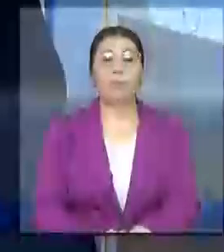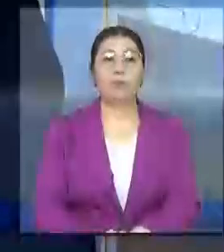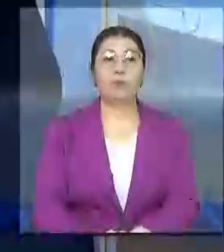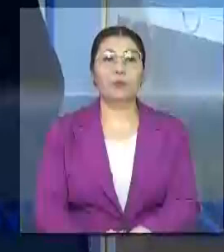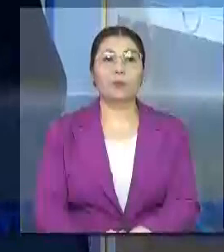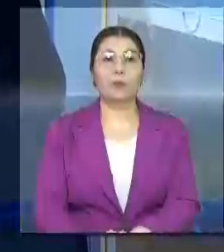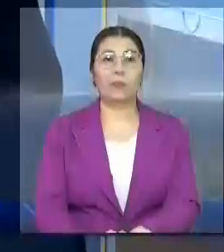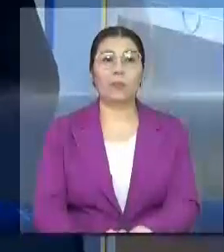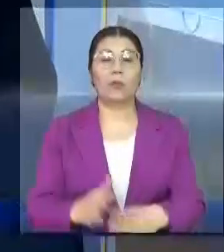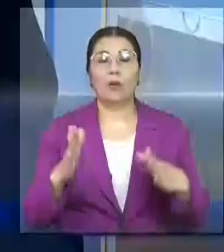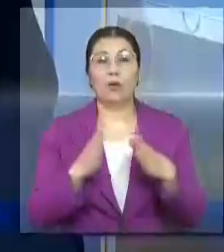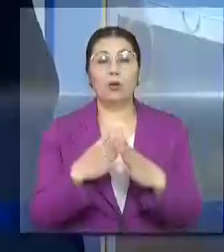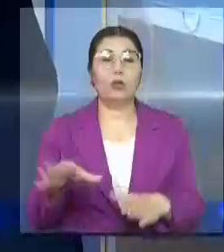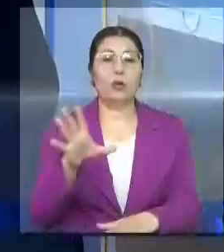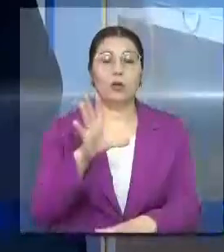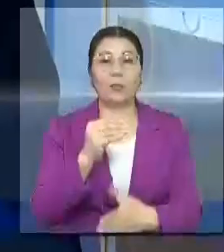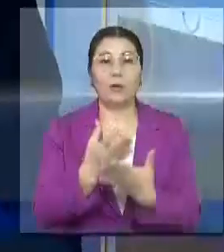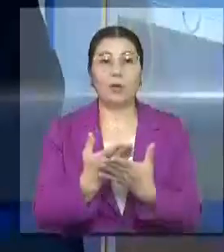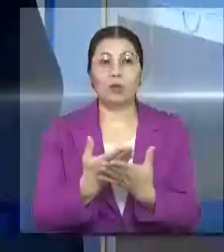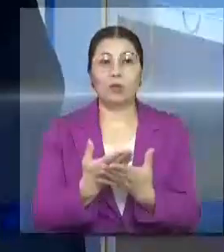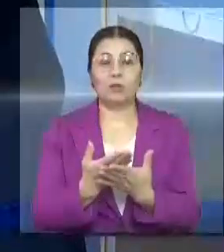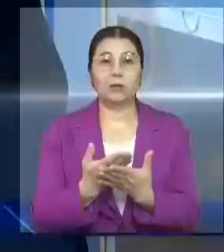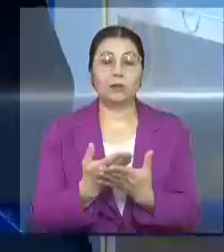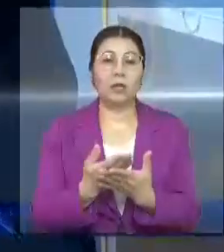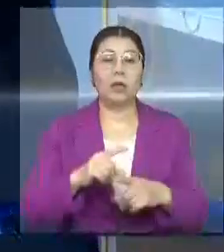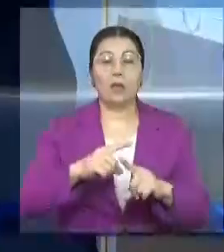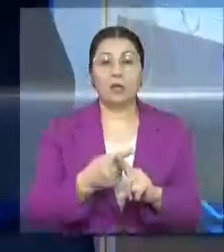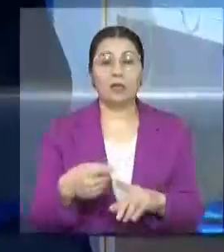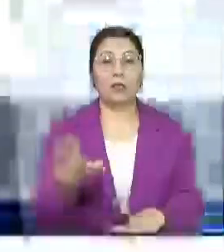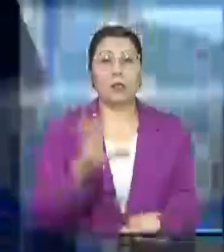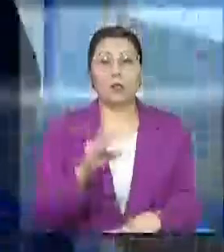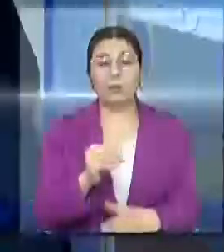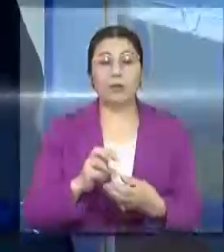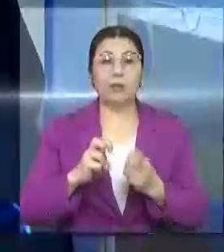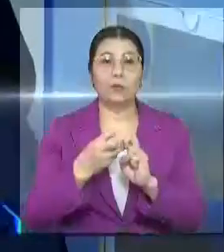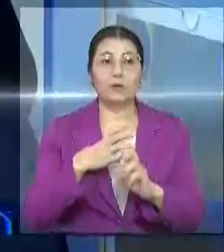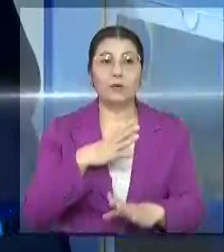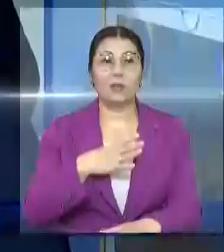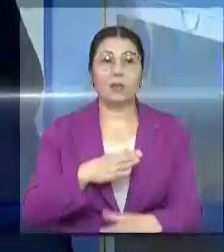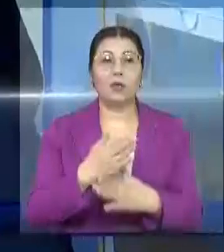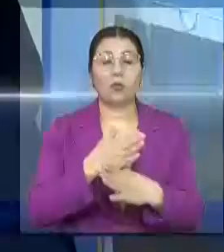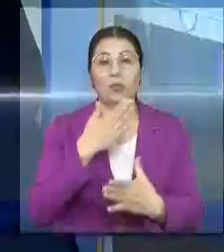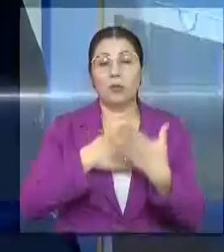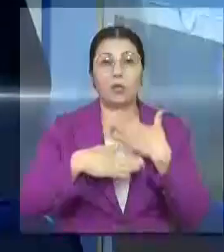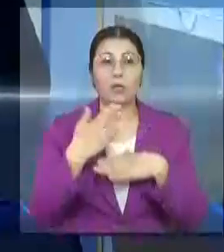Үйдегі шифонер, холодильниктерден, морозильниктерді көтеріп қойдық, қалғанын бәрі жерде тұрған бәрі бөлінді. Көмекке ризамыз, иә,